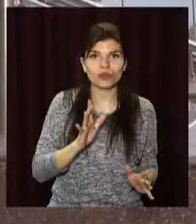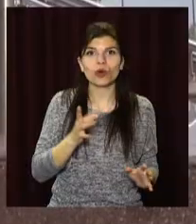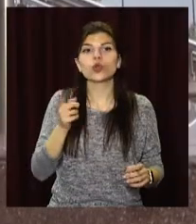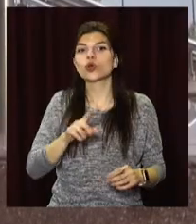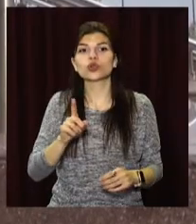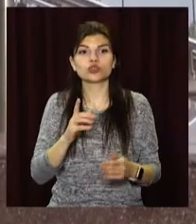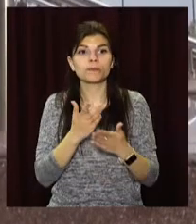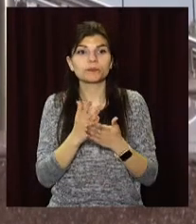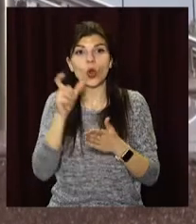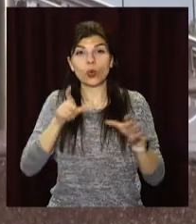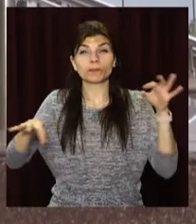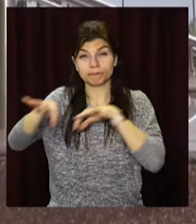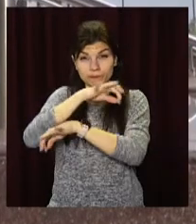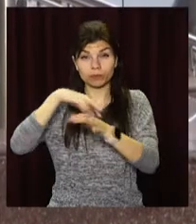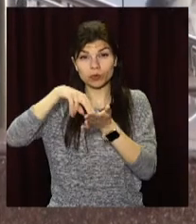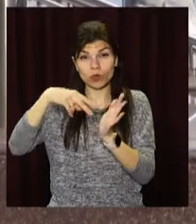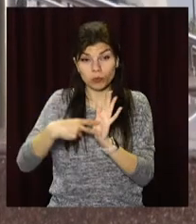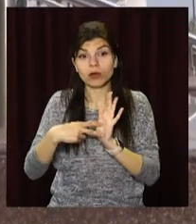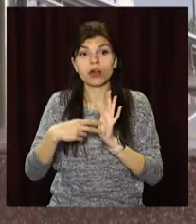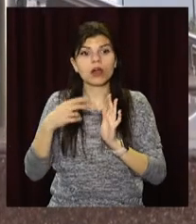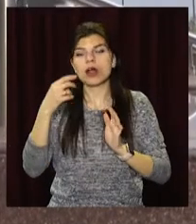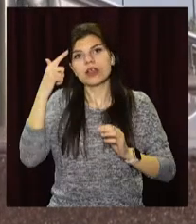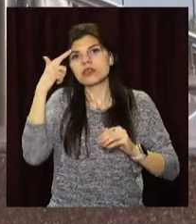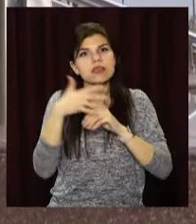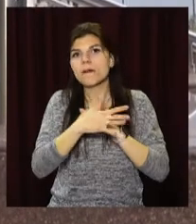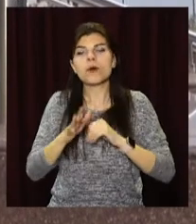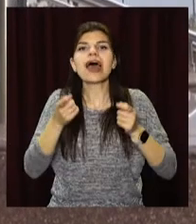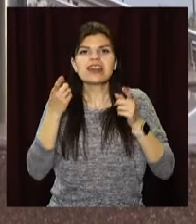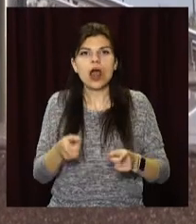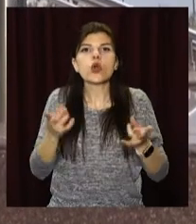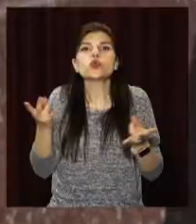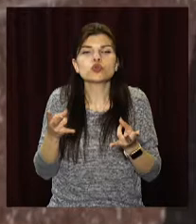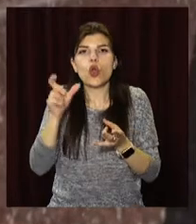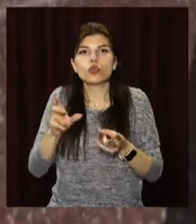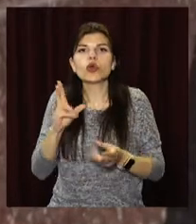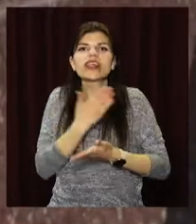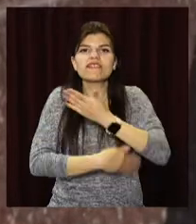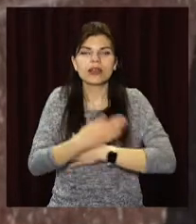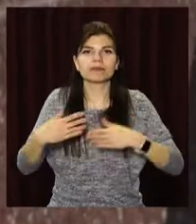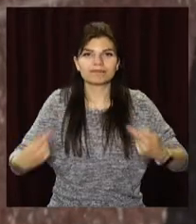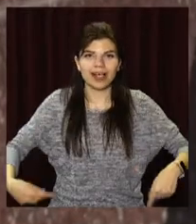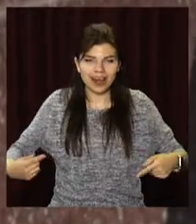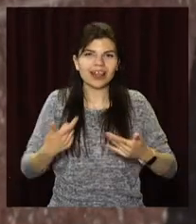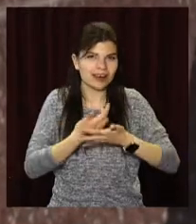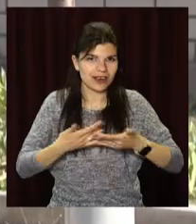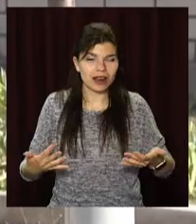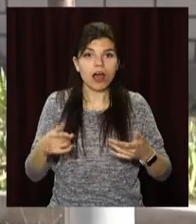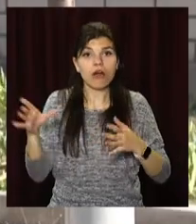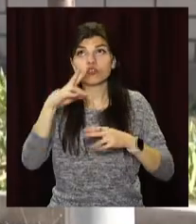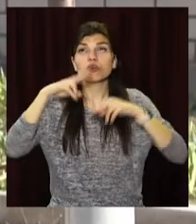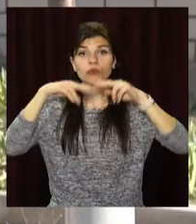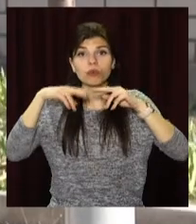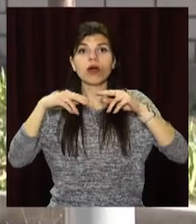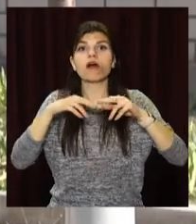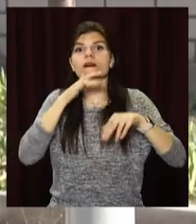що архітектори розробляють проєкти, не розуміючи реальних потреб людей з інвалідністю. Таким чином, все збудоване